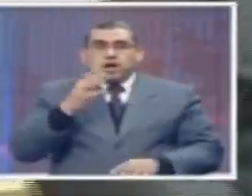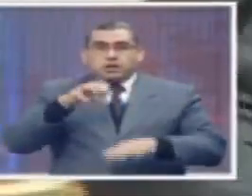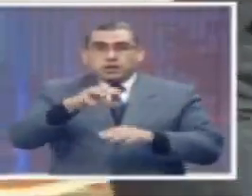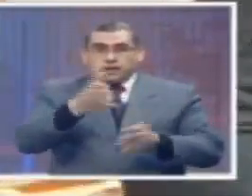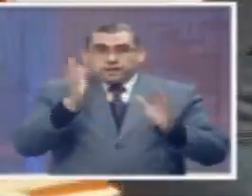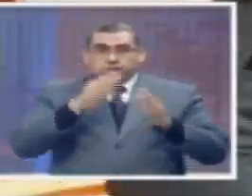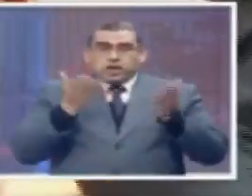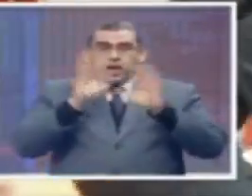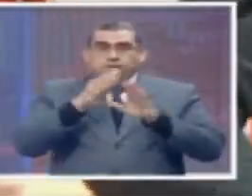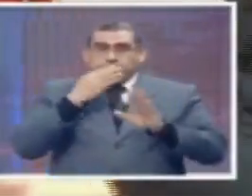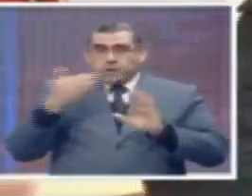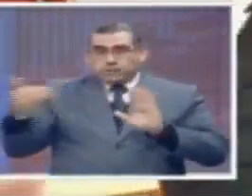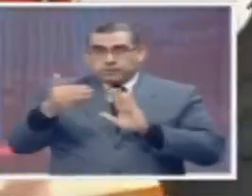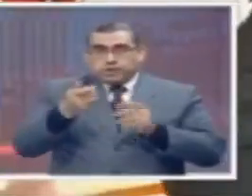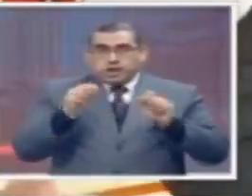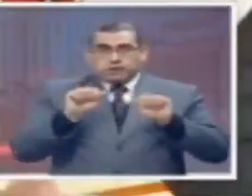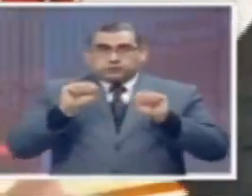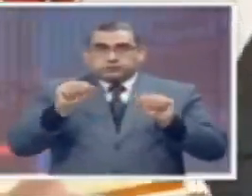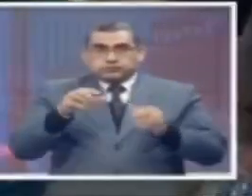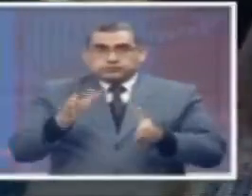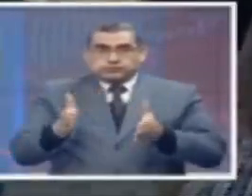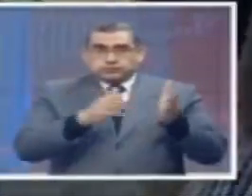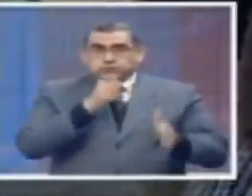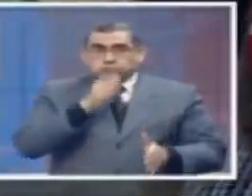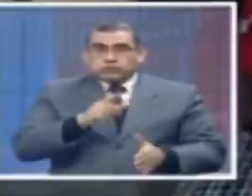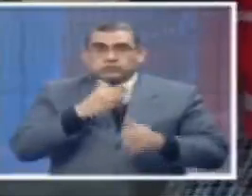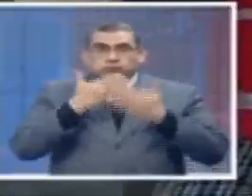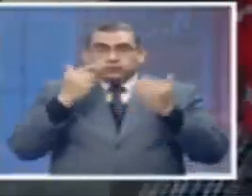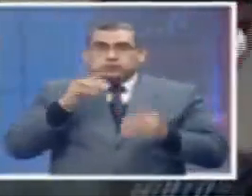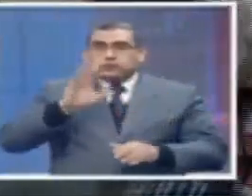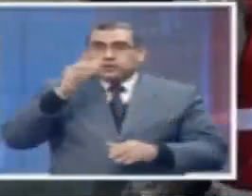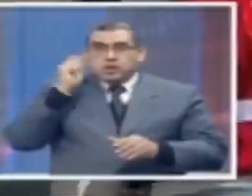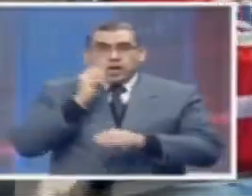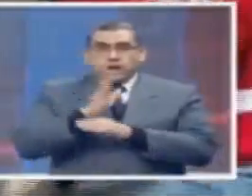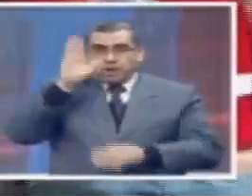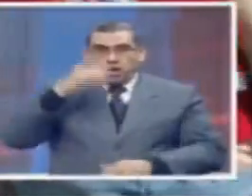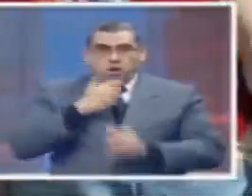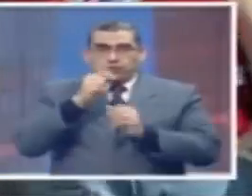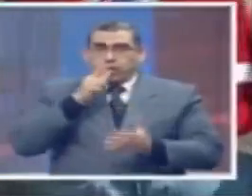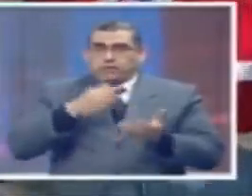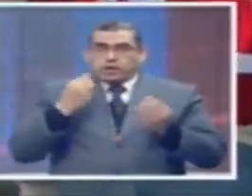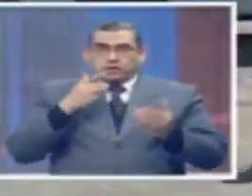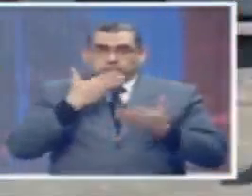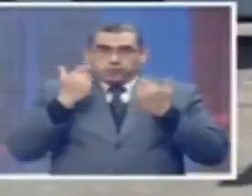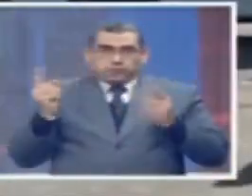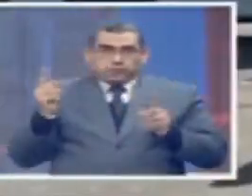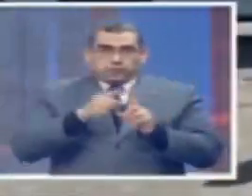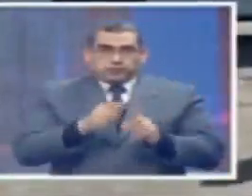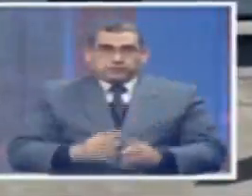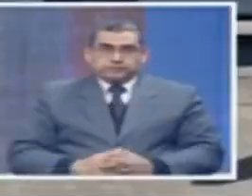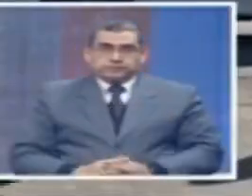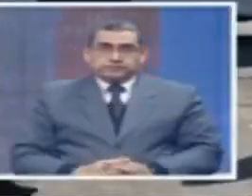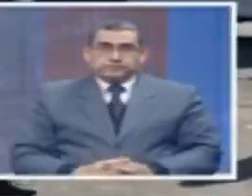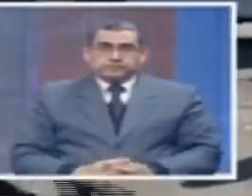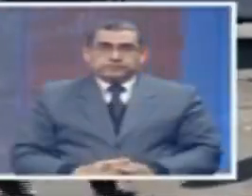تم غلق البوابات الرئيسية ولم تتبنى أي جهة مسؤولة عن الهجوم حتى